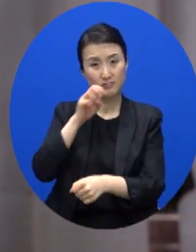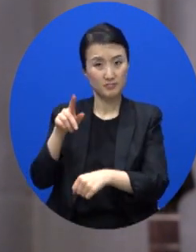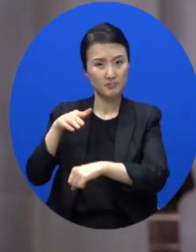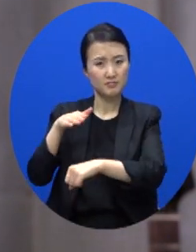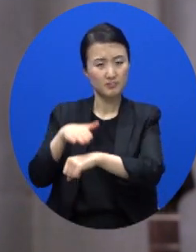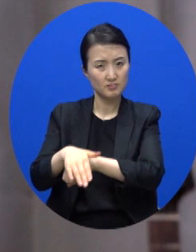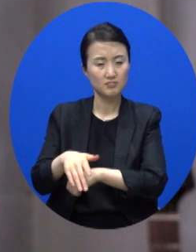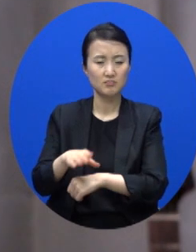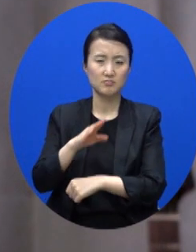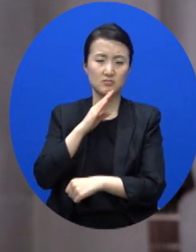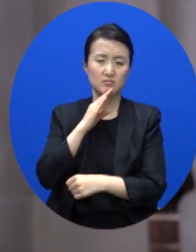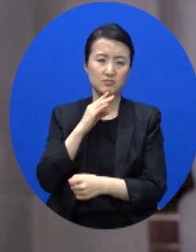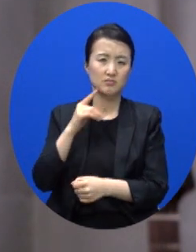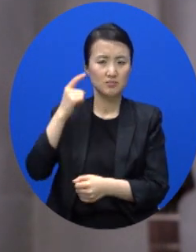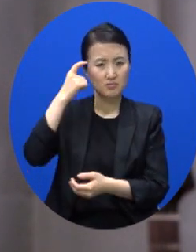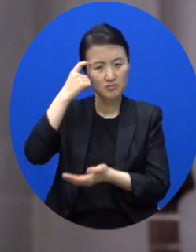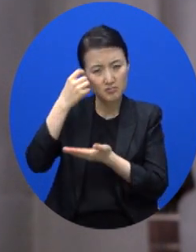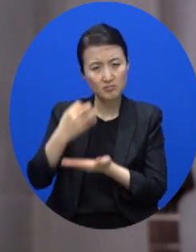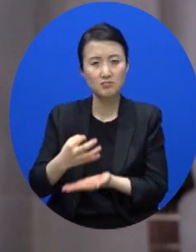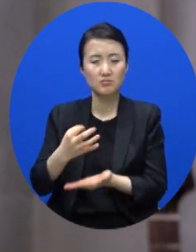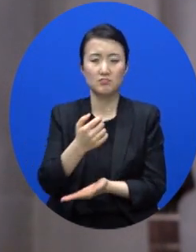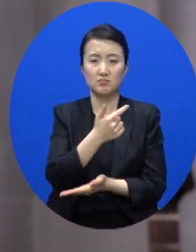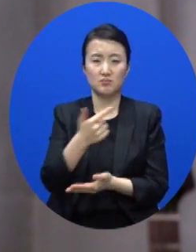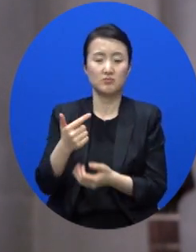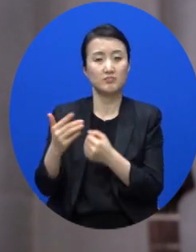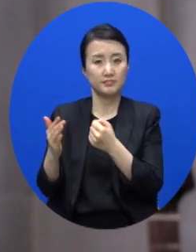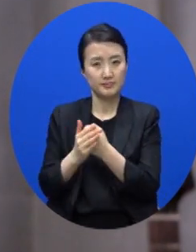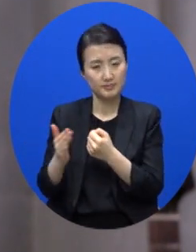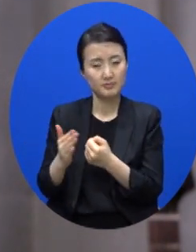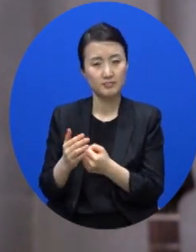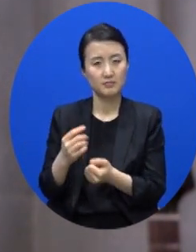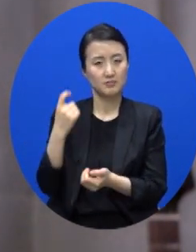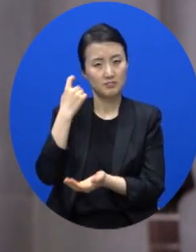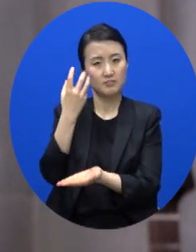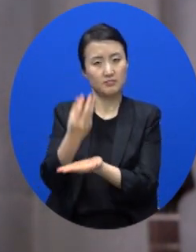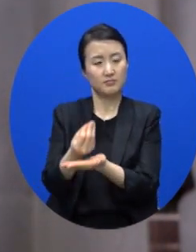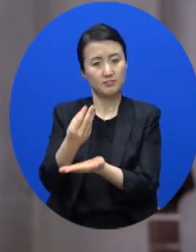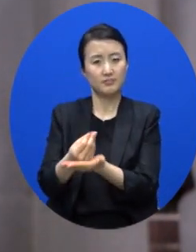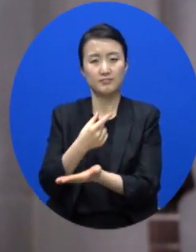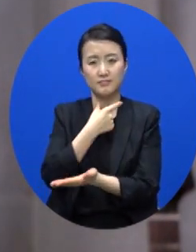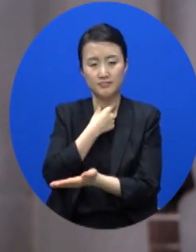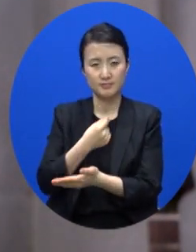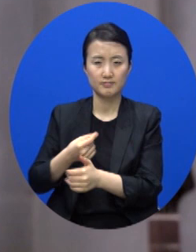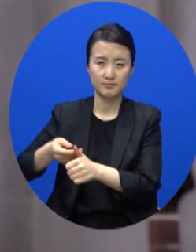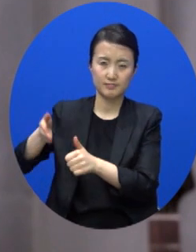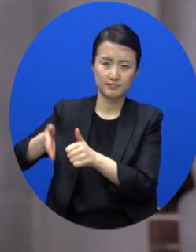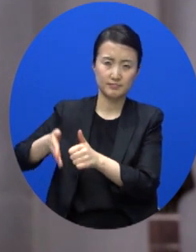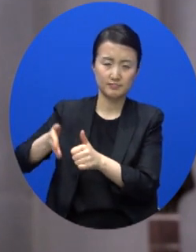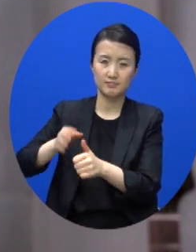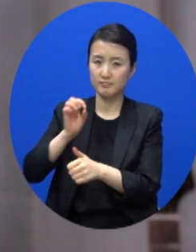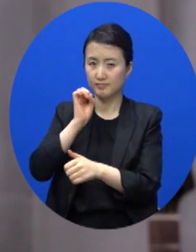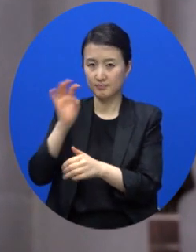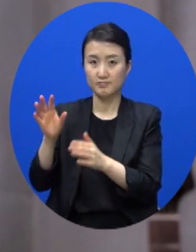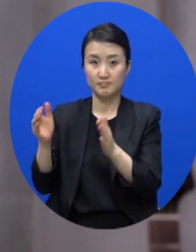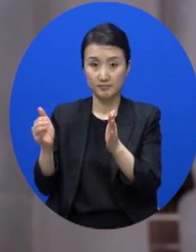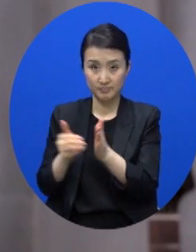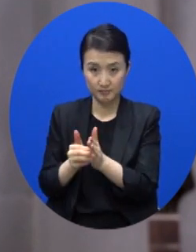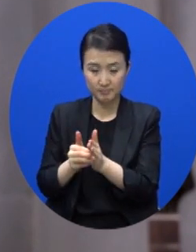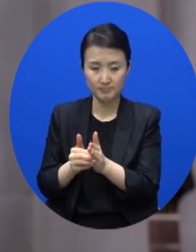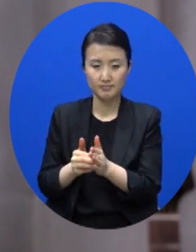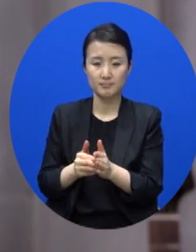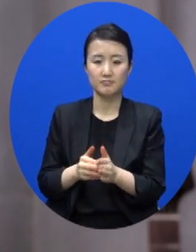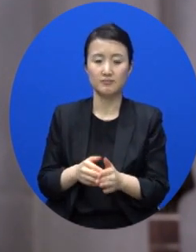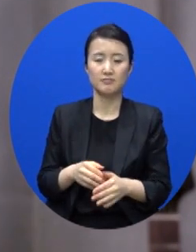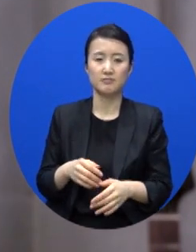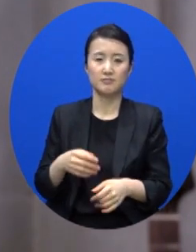하자 이래가지고 제가 그때 김동진유 대금 산조집이라 하는